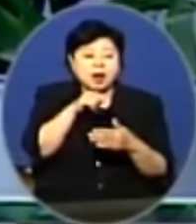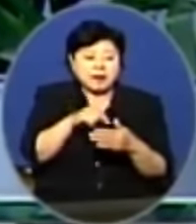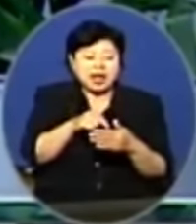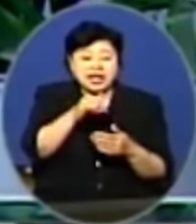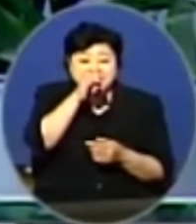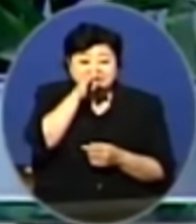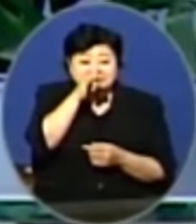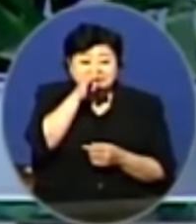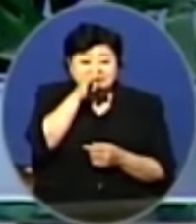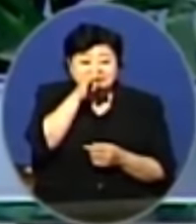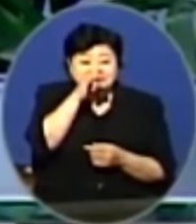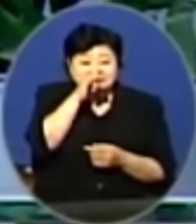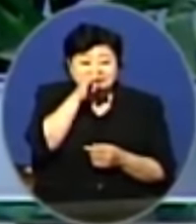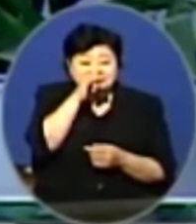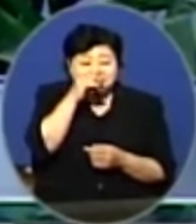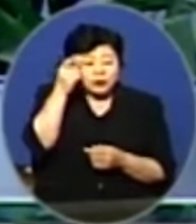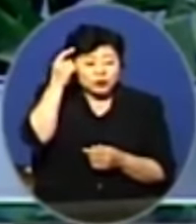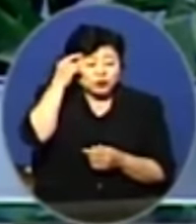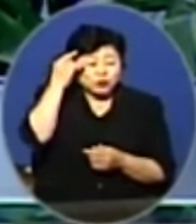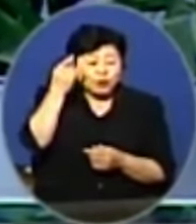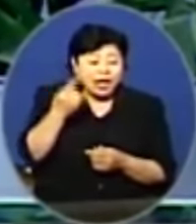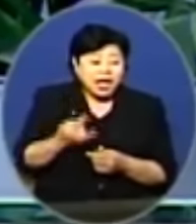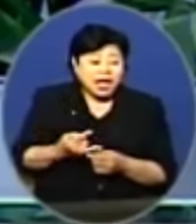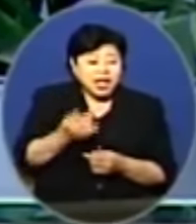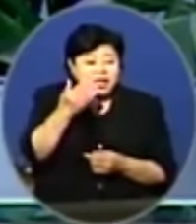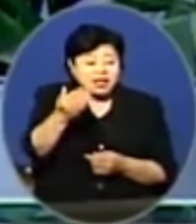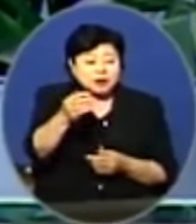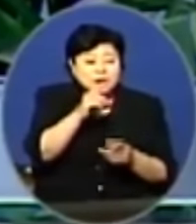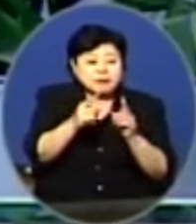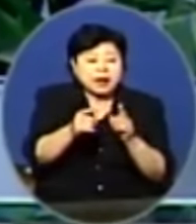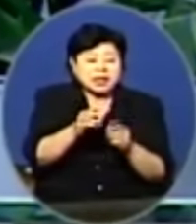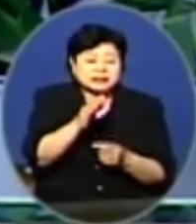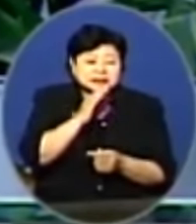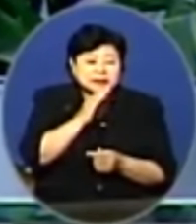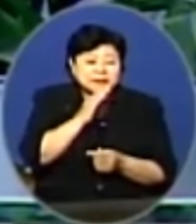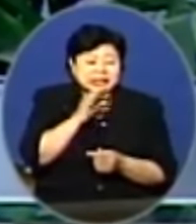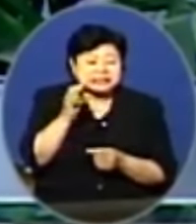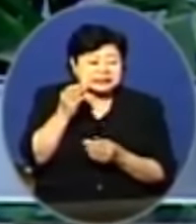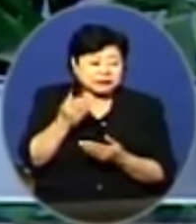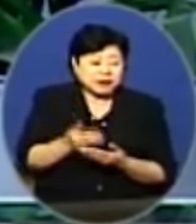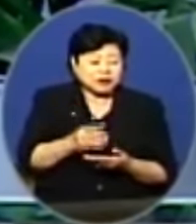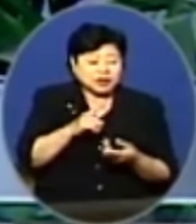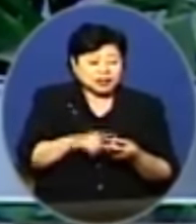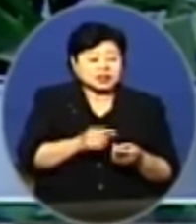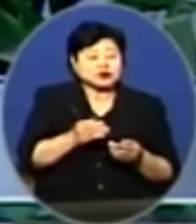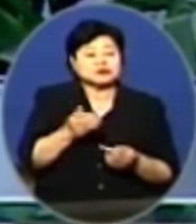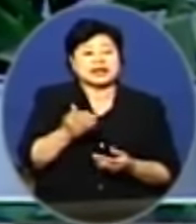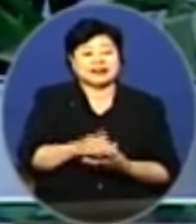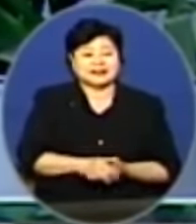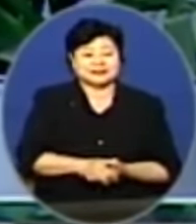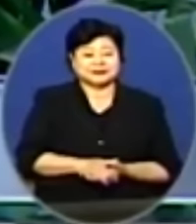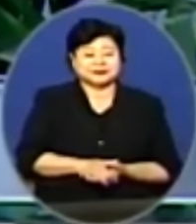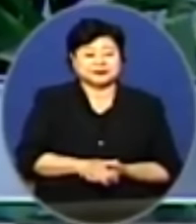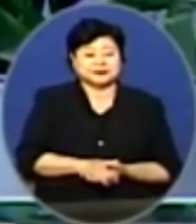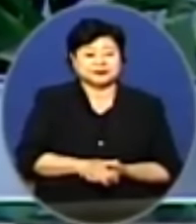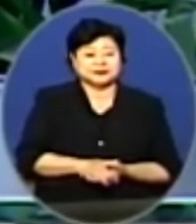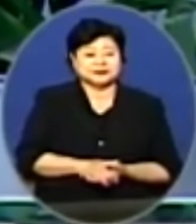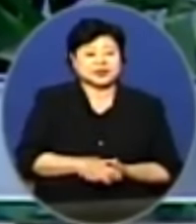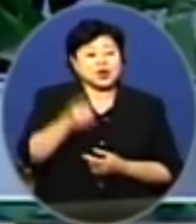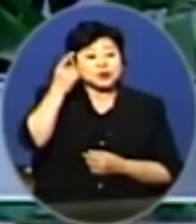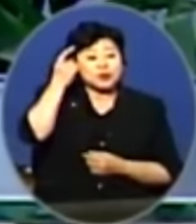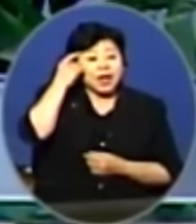있는 두뇌는 여러분의 말이 참말로 인정을 하고 그대로 준비를 하는 것입니다.